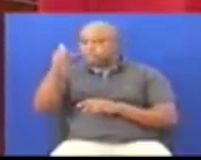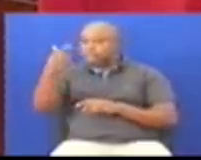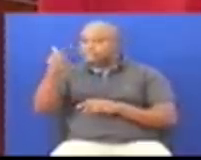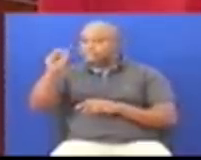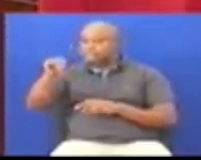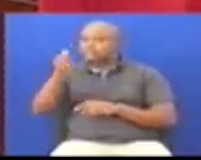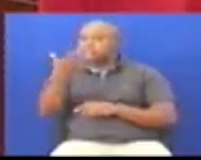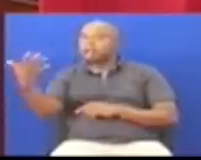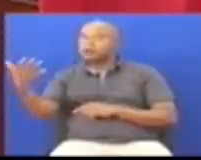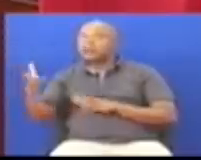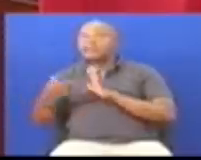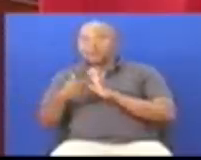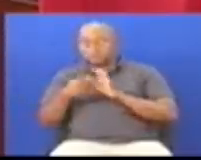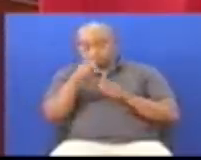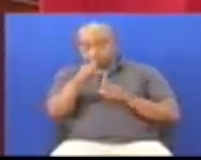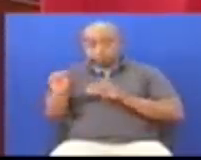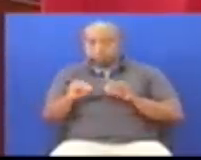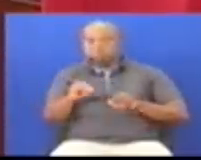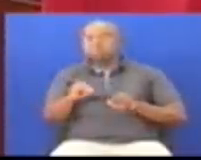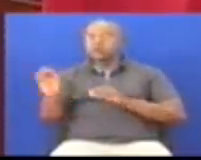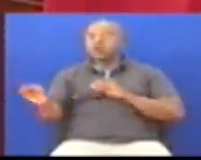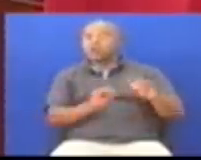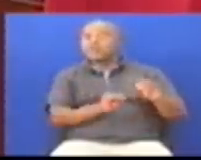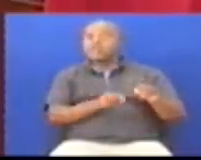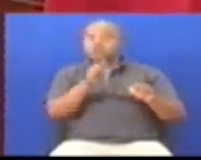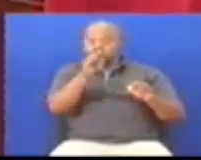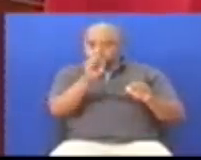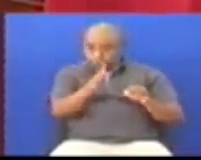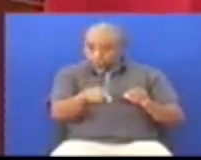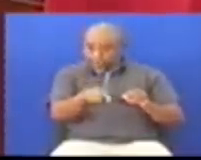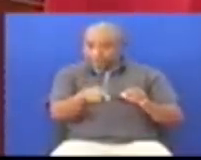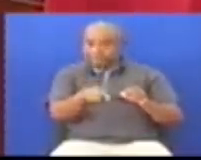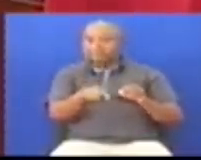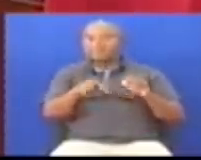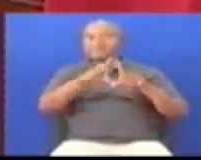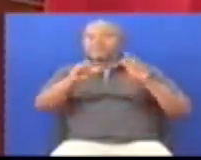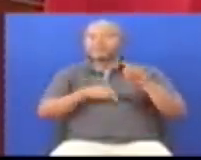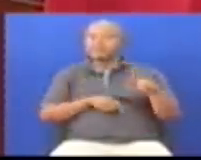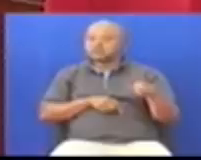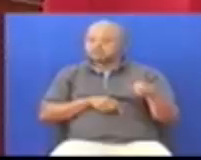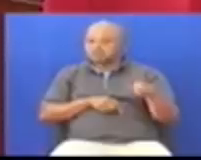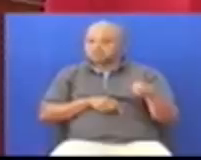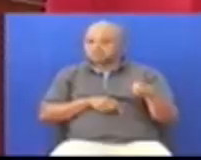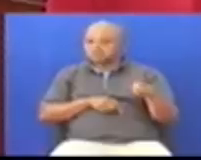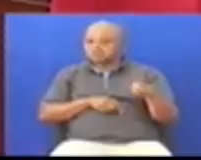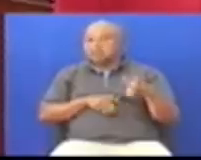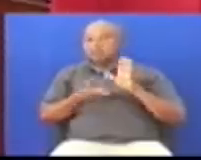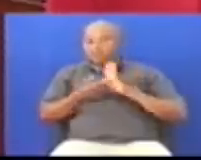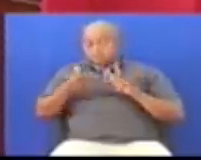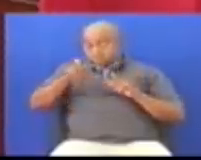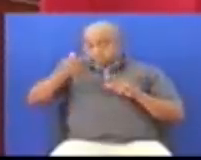Ukienda sijui uhamiaji wana vitambulisho vya mpaka sijui ni. Lakini kama